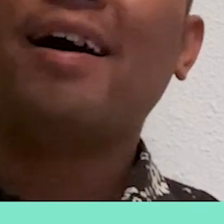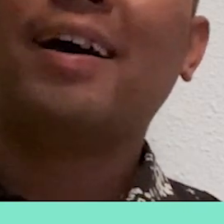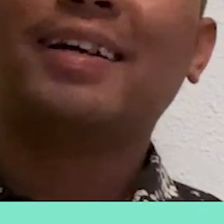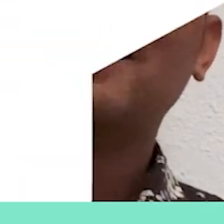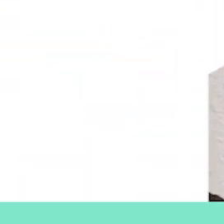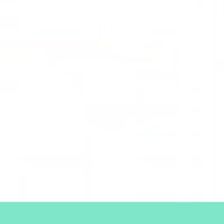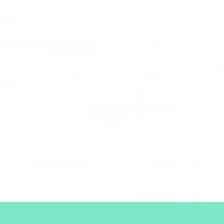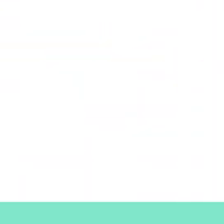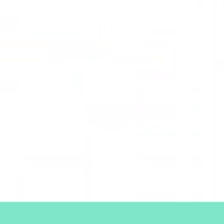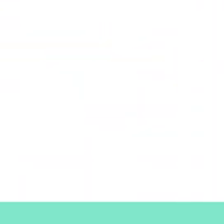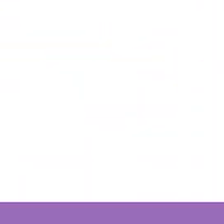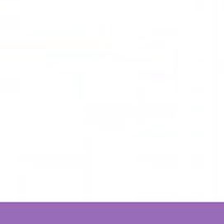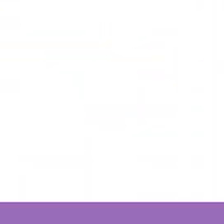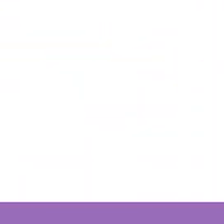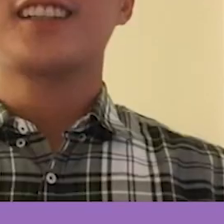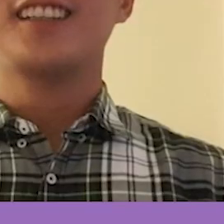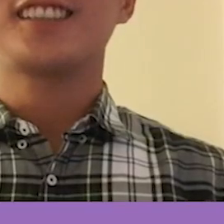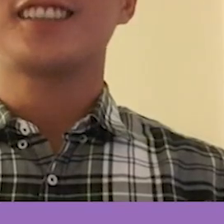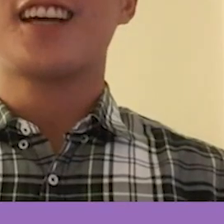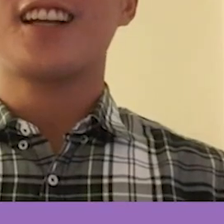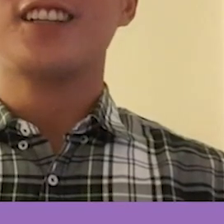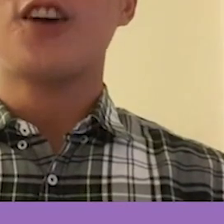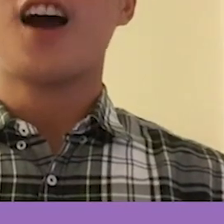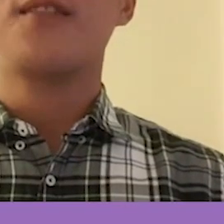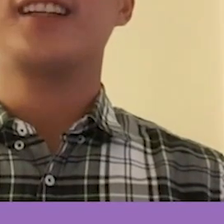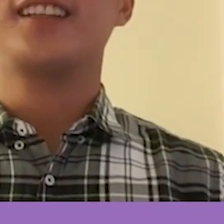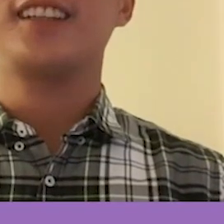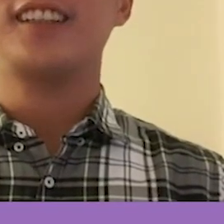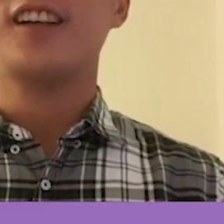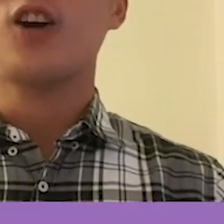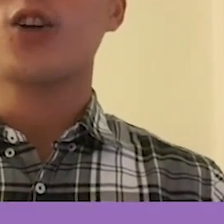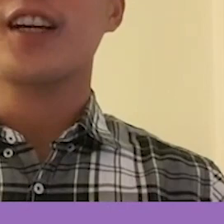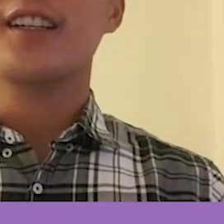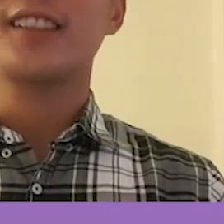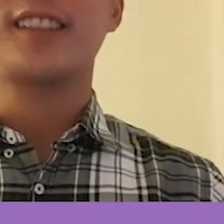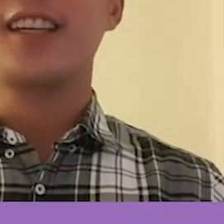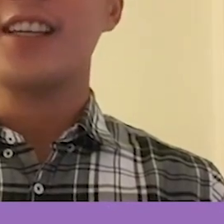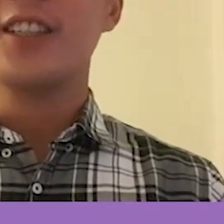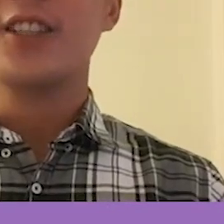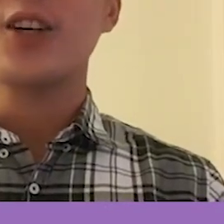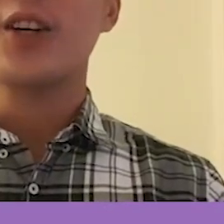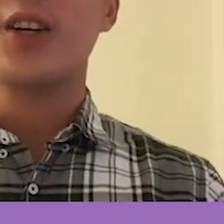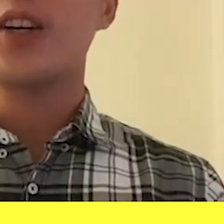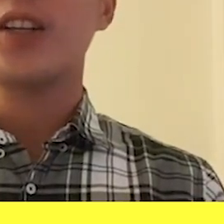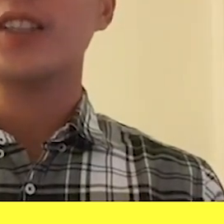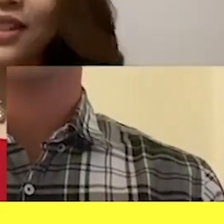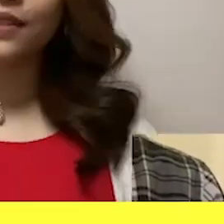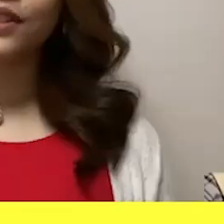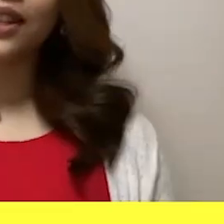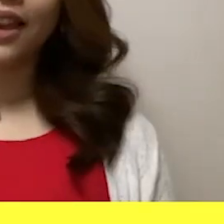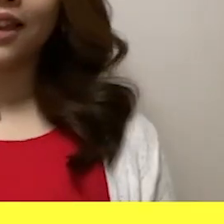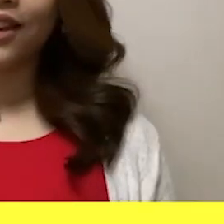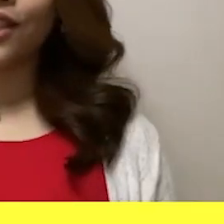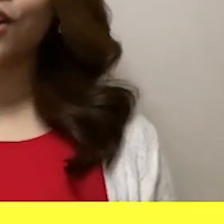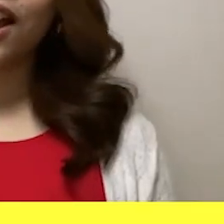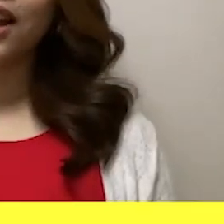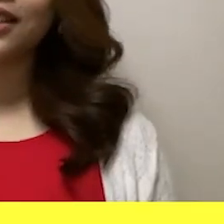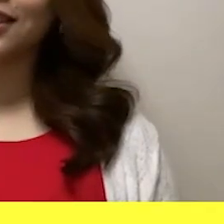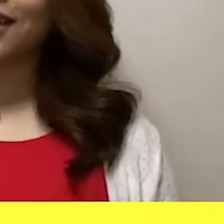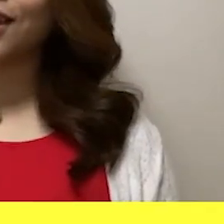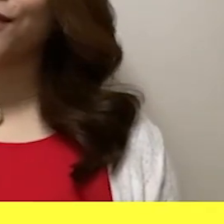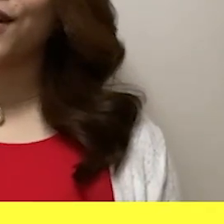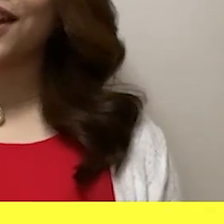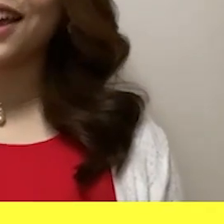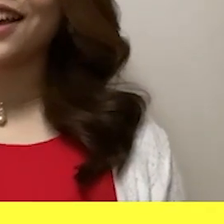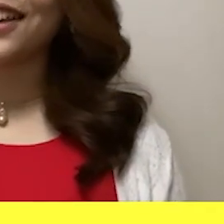nariyan. Ang Christian Family Organization, we acted together, I